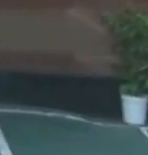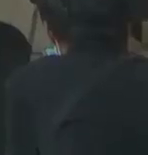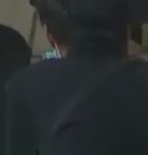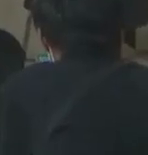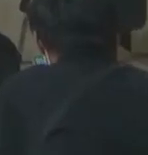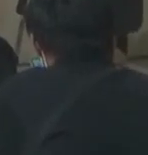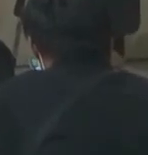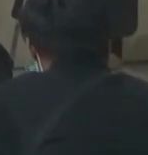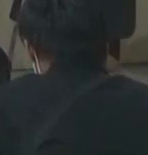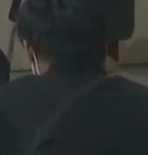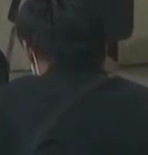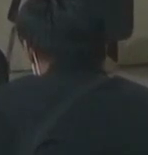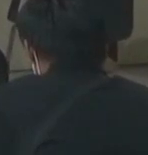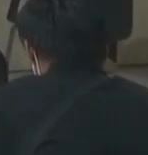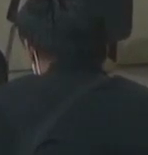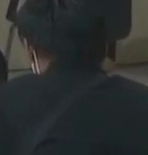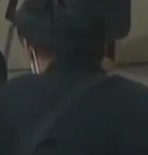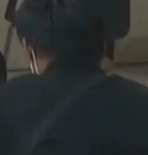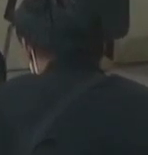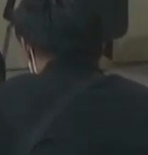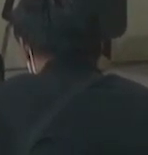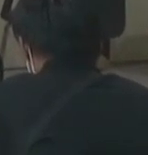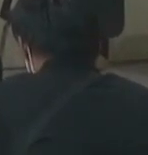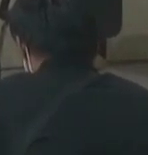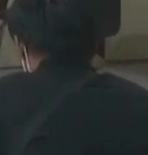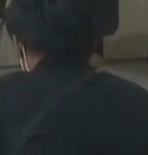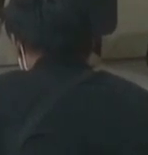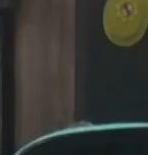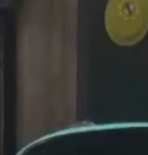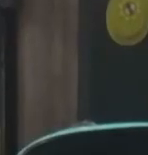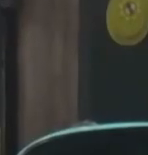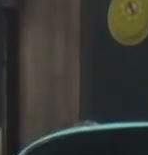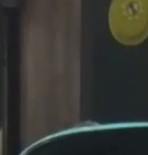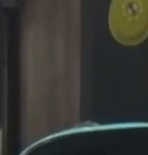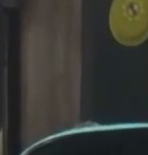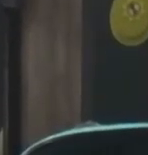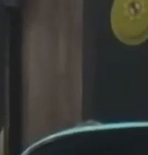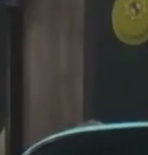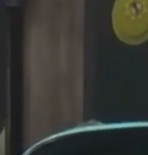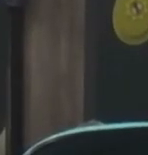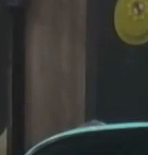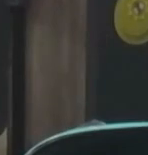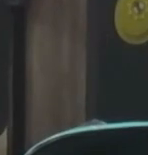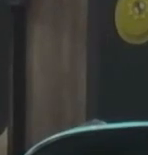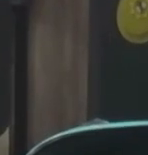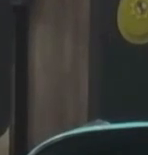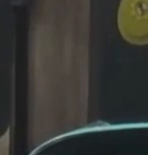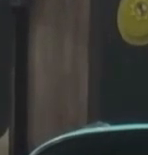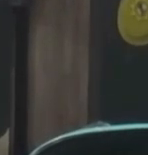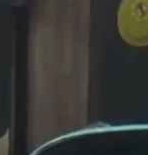tersebut, 427 diantaranya merupakan cerai talak atau yang diajukan pihak suami. Sedangkan sisanya